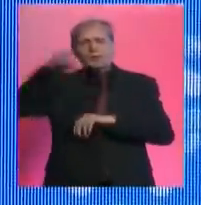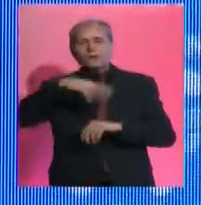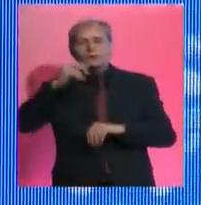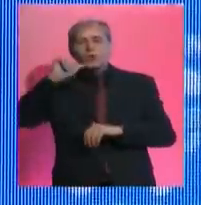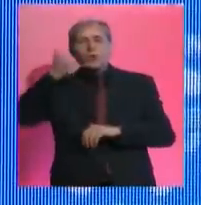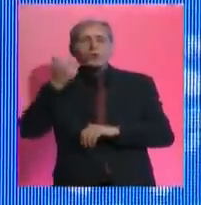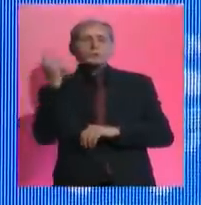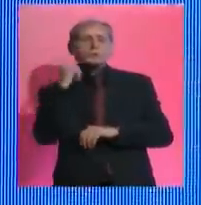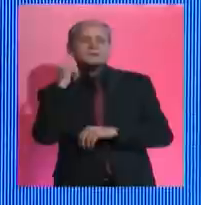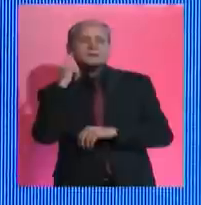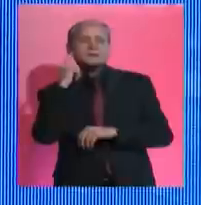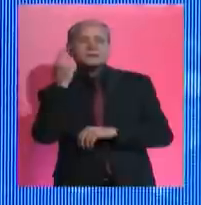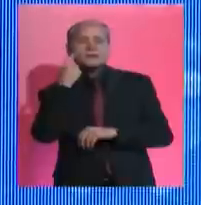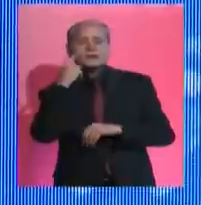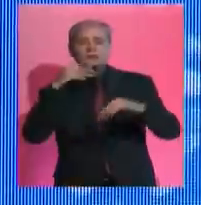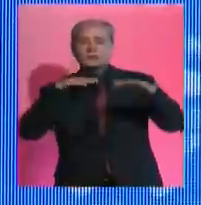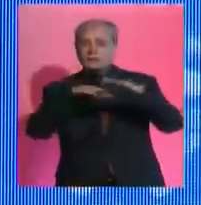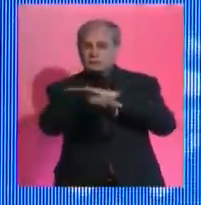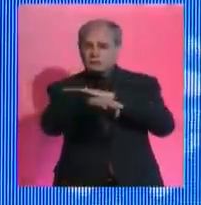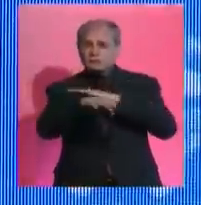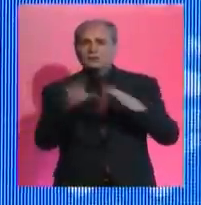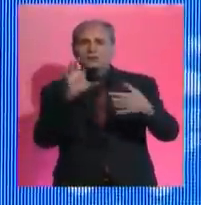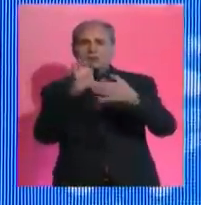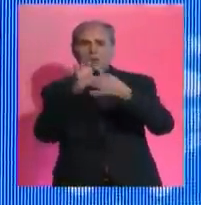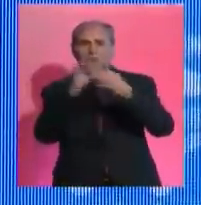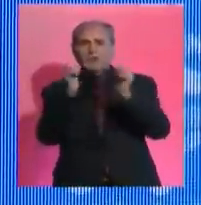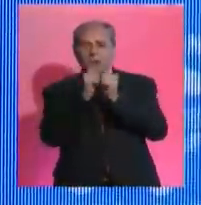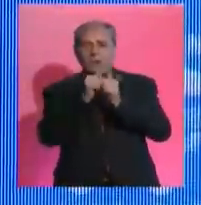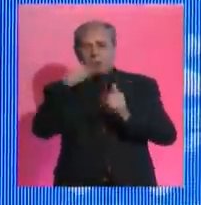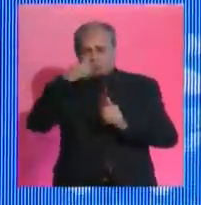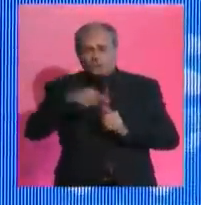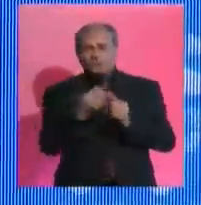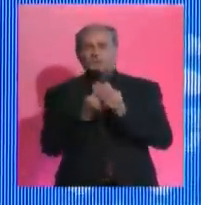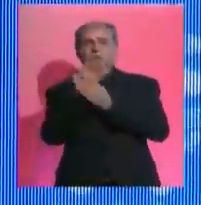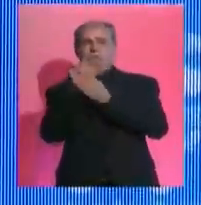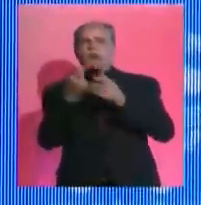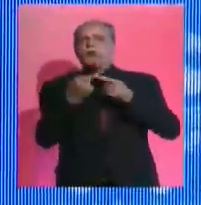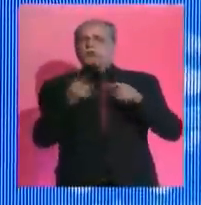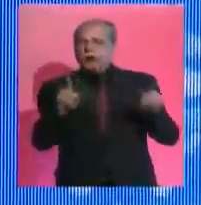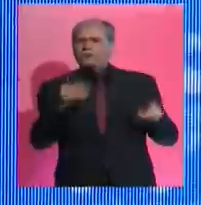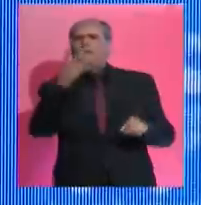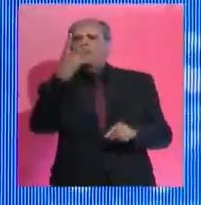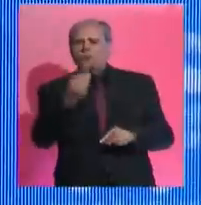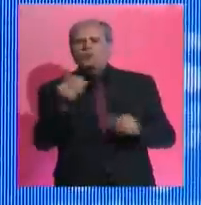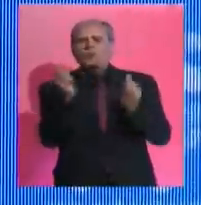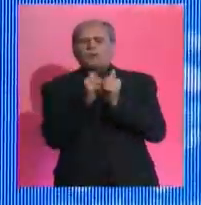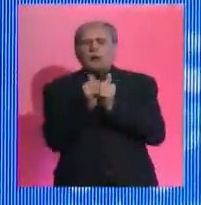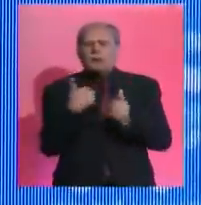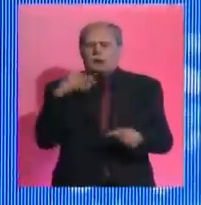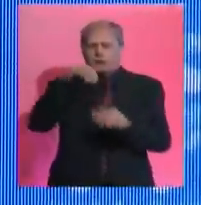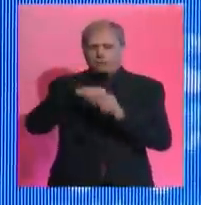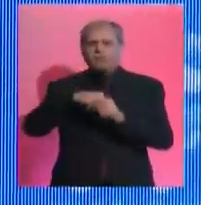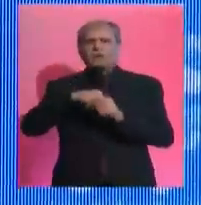Saygın Devletleri arasına girmemiz birlikteliğimizin sonucudur farklılıklarımızla bir araya gelerek